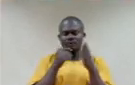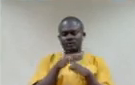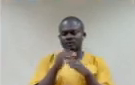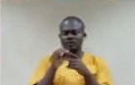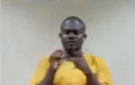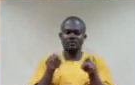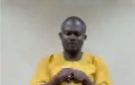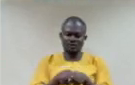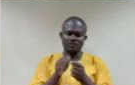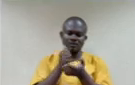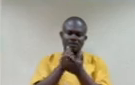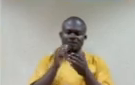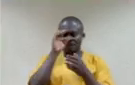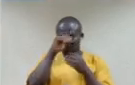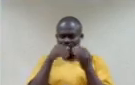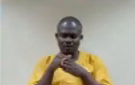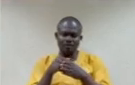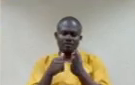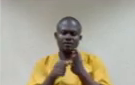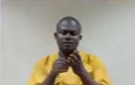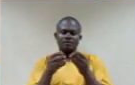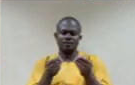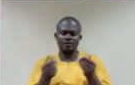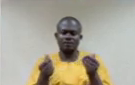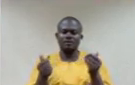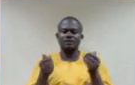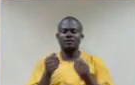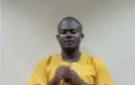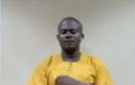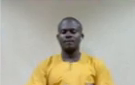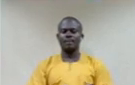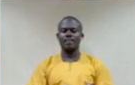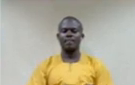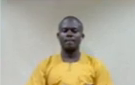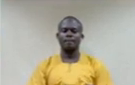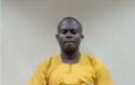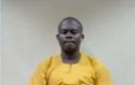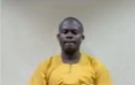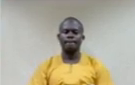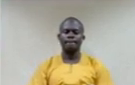unifashishwa mu gushaka ibisubizo by'ibibazo bimwe na bimwe kwizera Bosco mu mujyi wa Kigali